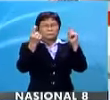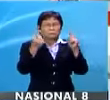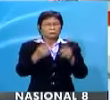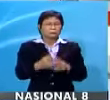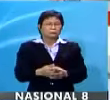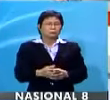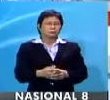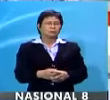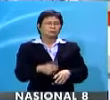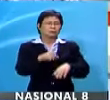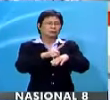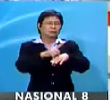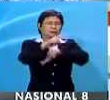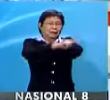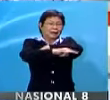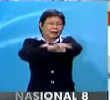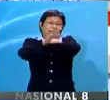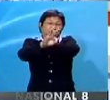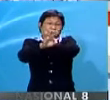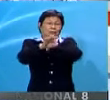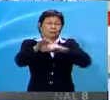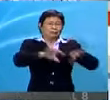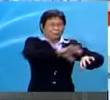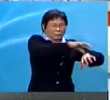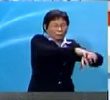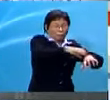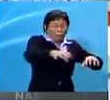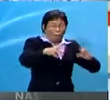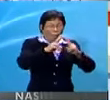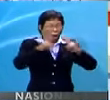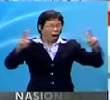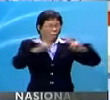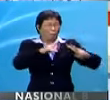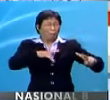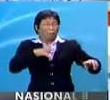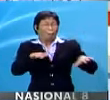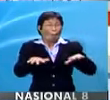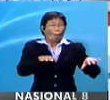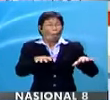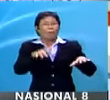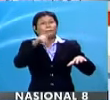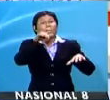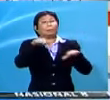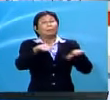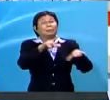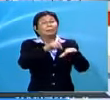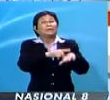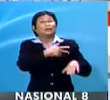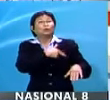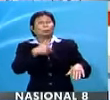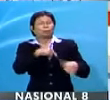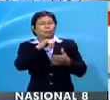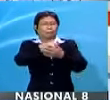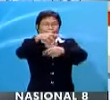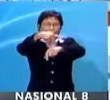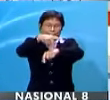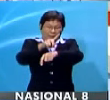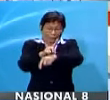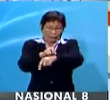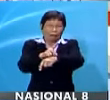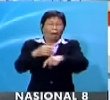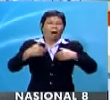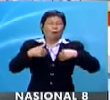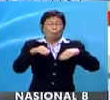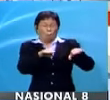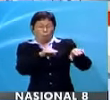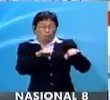tulah di negeri sembilan antara kawasan yang paling merasai gegaran akibat gempa di Sumatera itu adalah port dickon yang mengalami